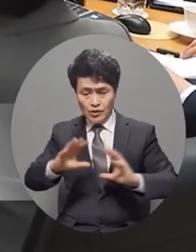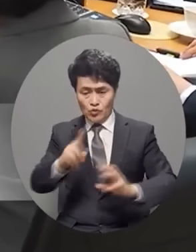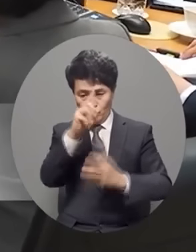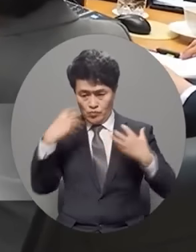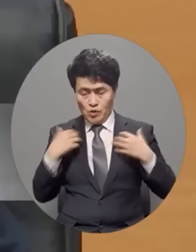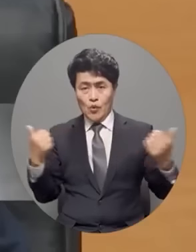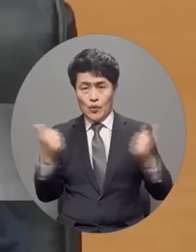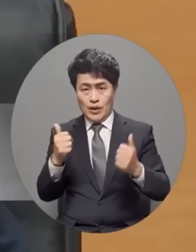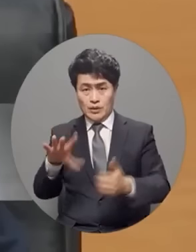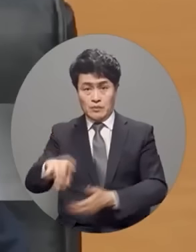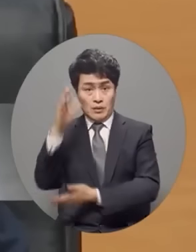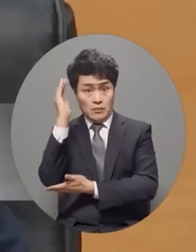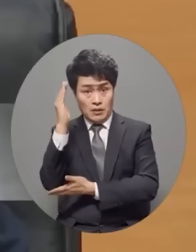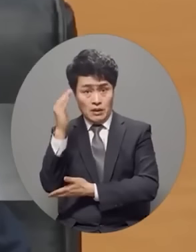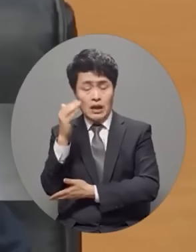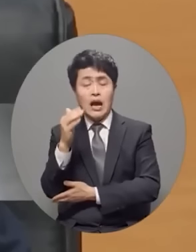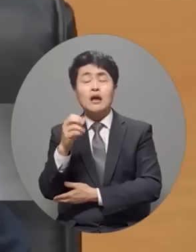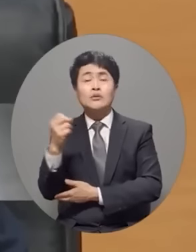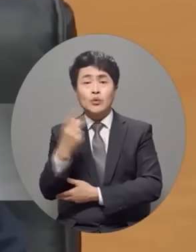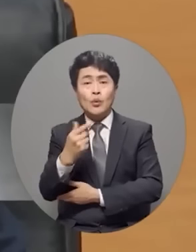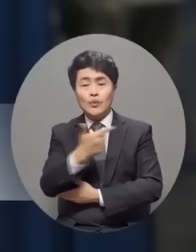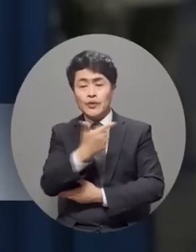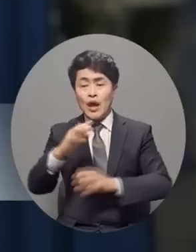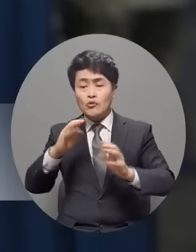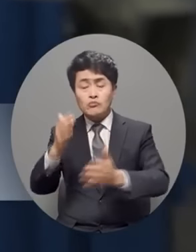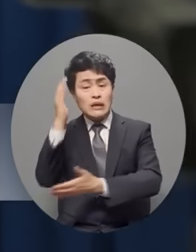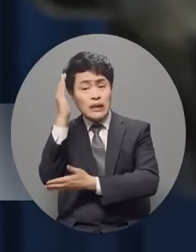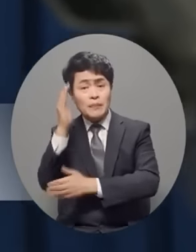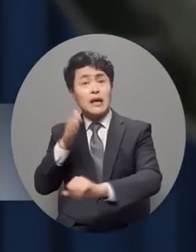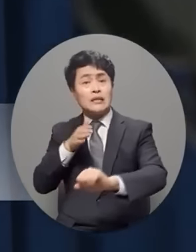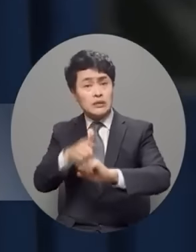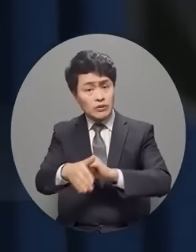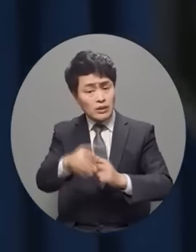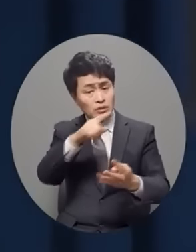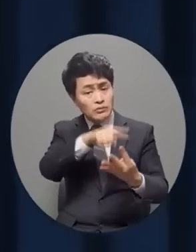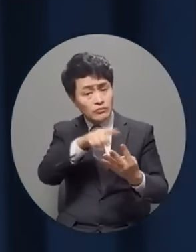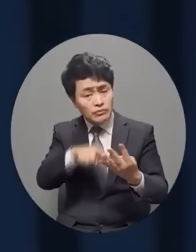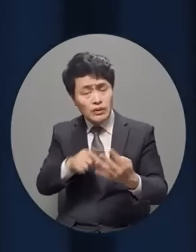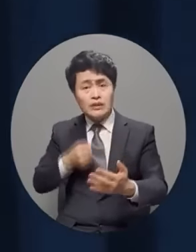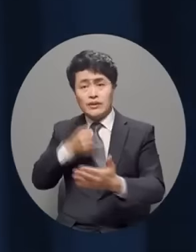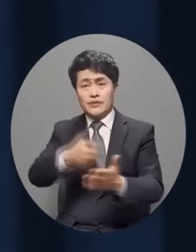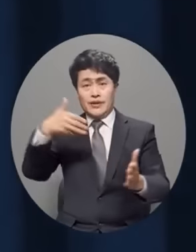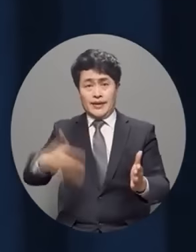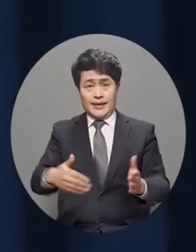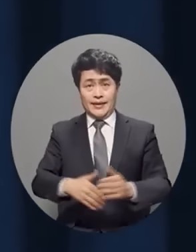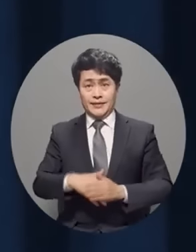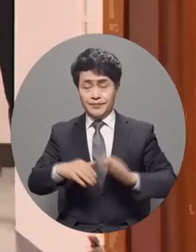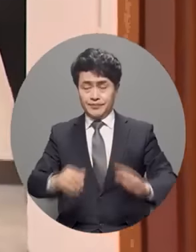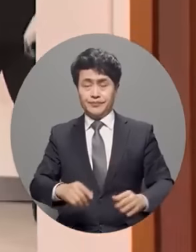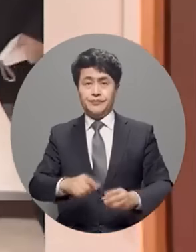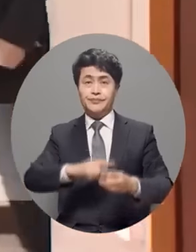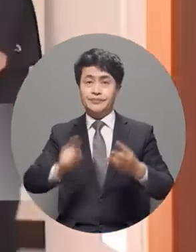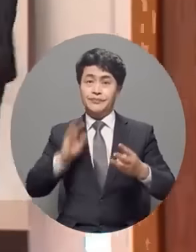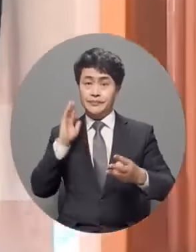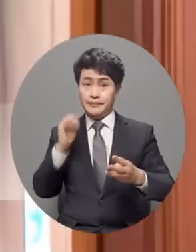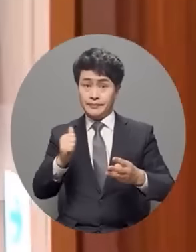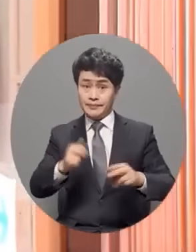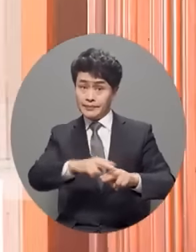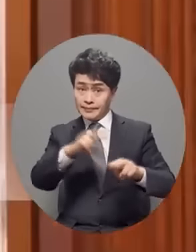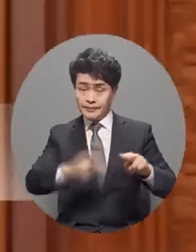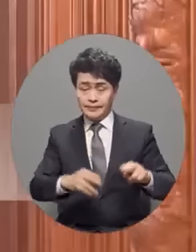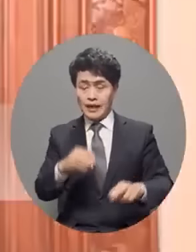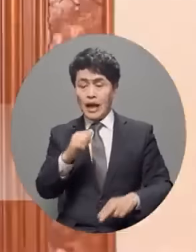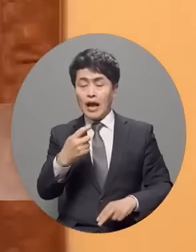모두 발언이나 대국민 담화 형식으로 할지는 아직 정해지지 않았습니다. 윤 대통령은 사의를 밝힌